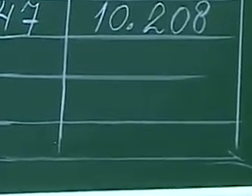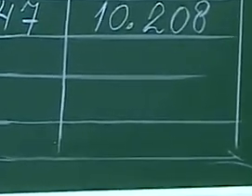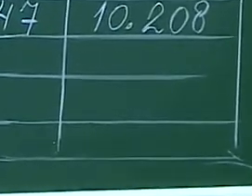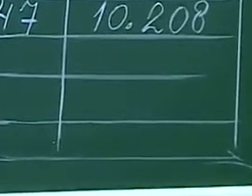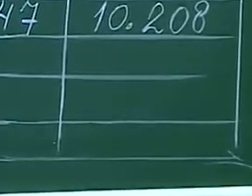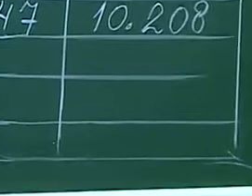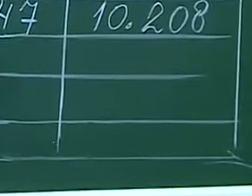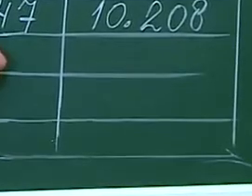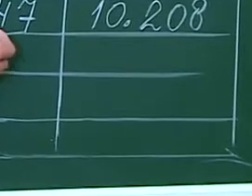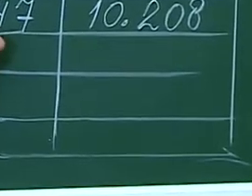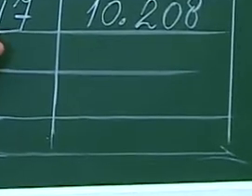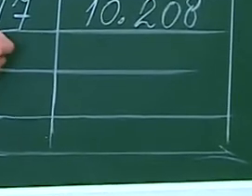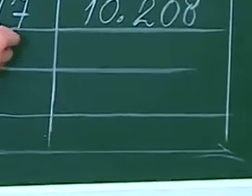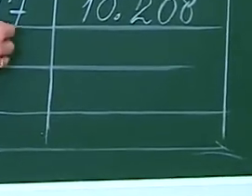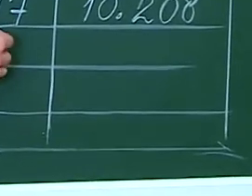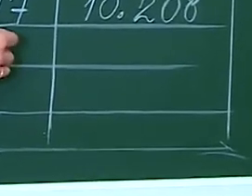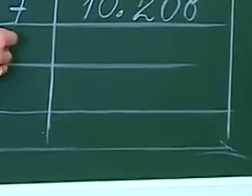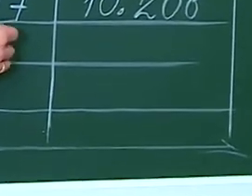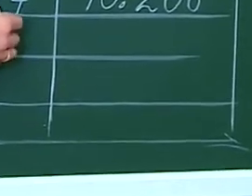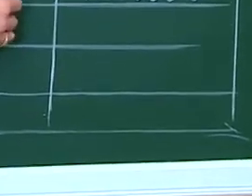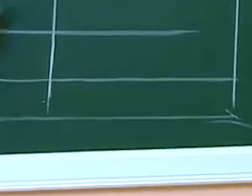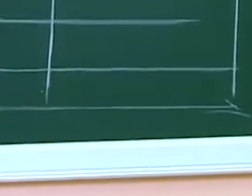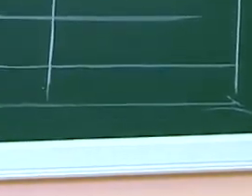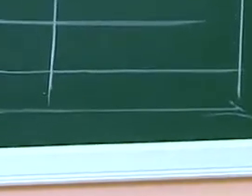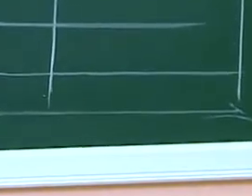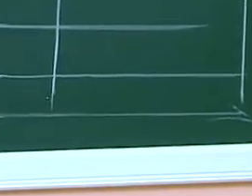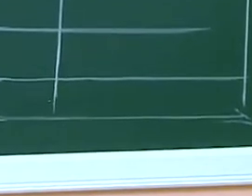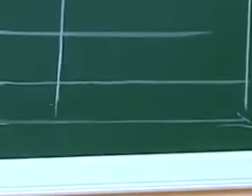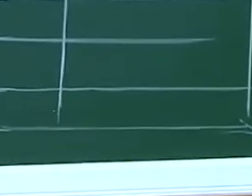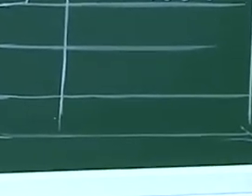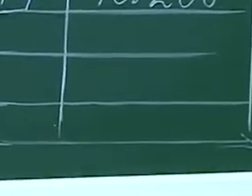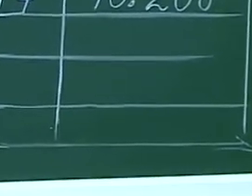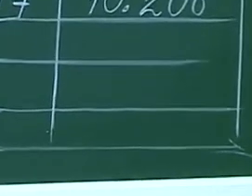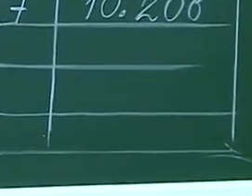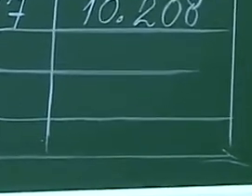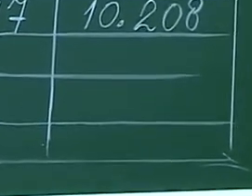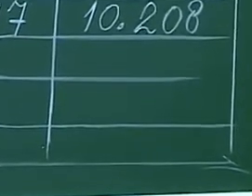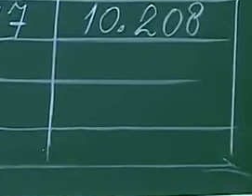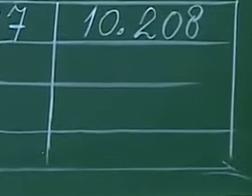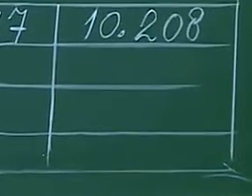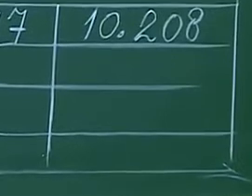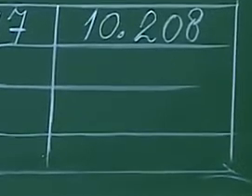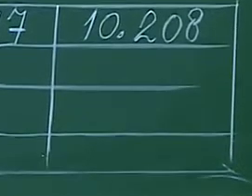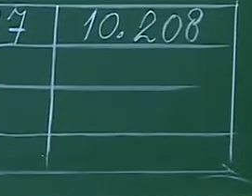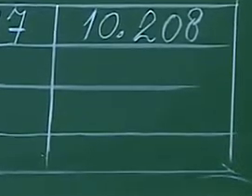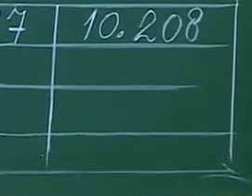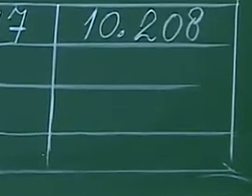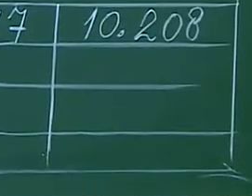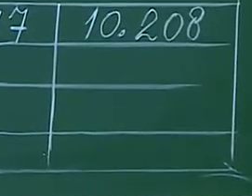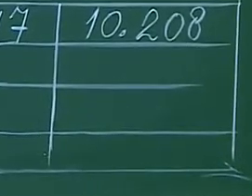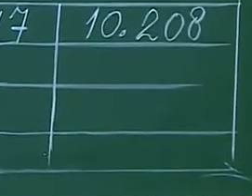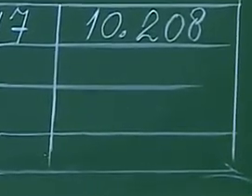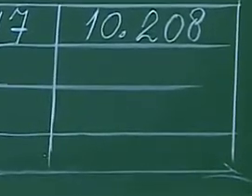хэсгийнхаа хаанд байгааг олох ёстой. За 100-ы хэсэгт маань 4-ын цифр байна. За 100-ы